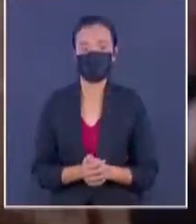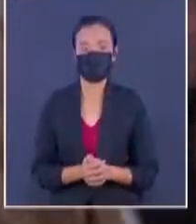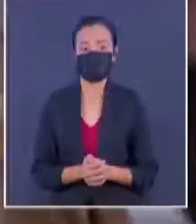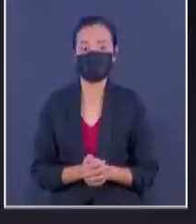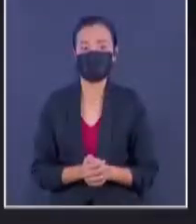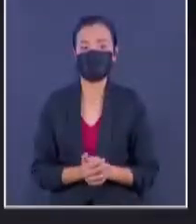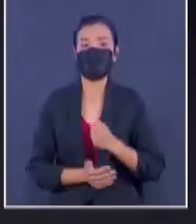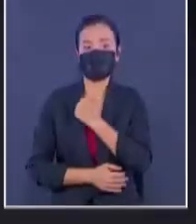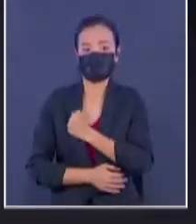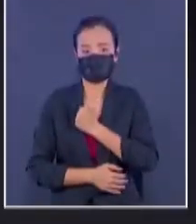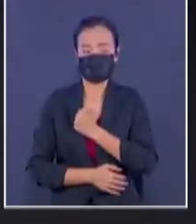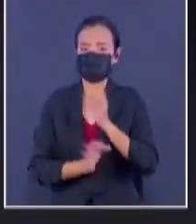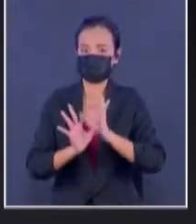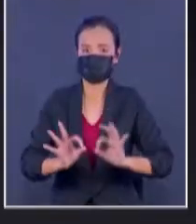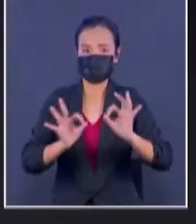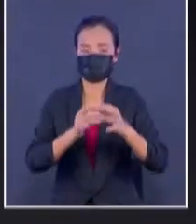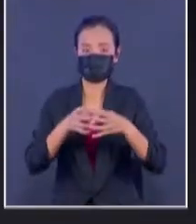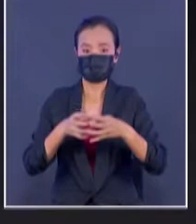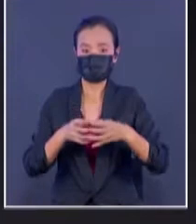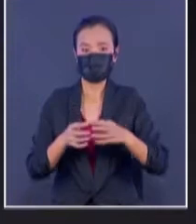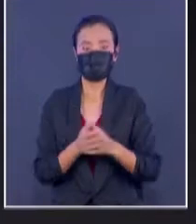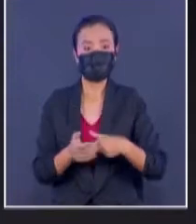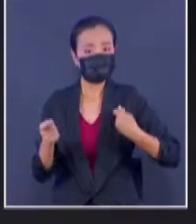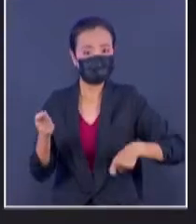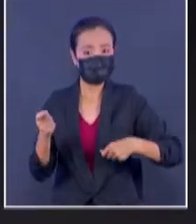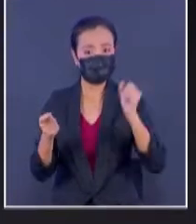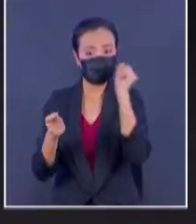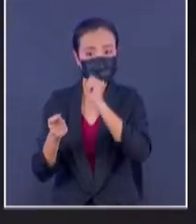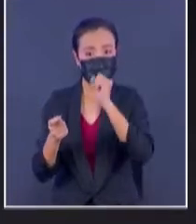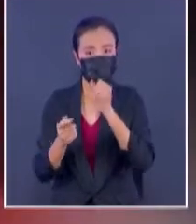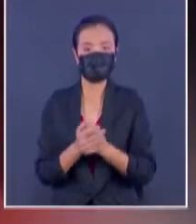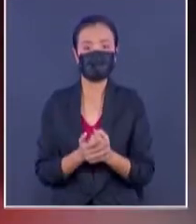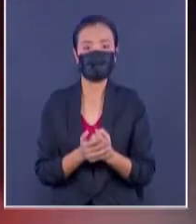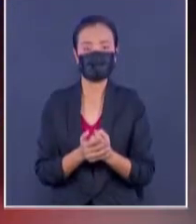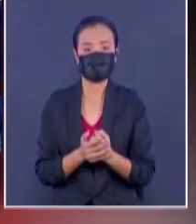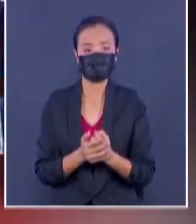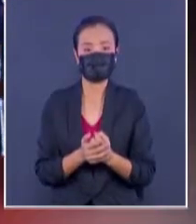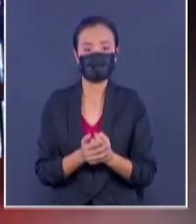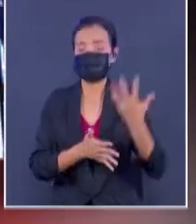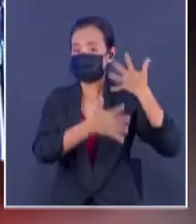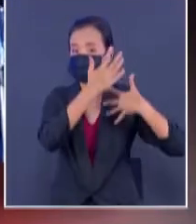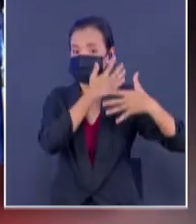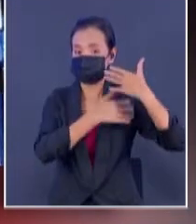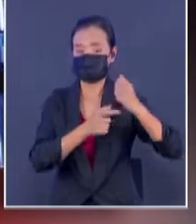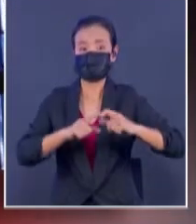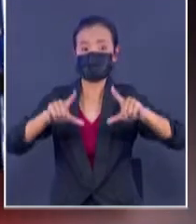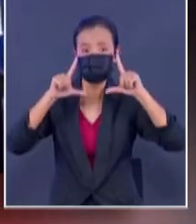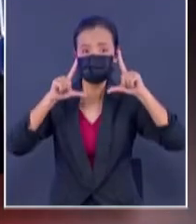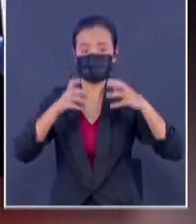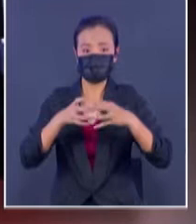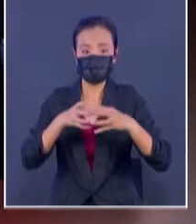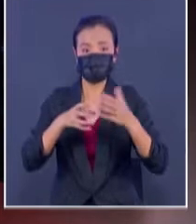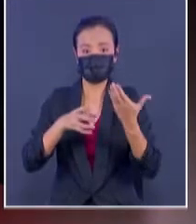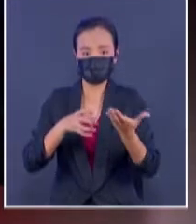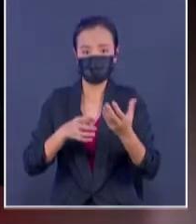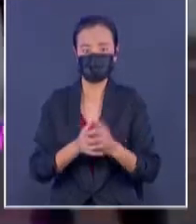ถือเป็นการสูญเสียครั้งใหญ่ของวงการเพลงร็อกหลังจากชาลีวัตส์มือกลองระดับตำนานที่สร้างชื่อเสียงอันเป็นเอกลักษณ์ให้กับวง The